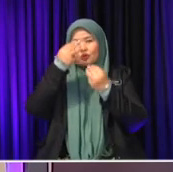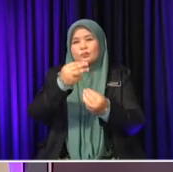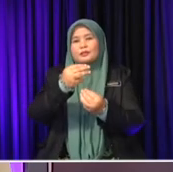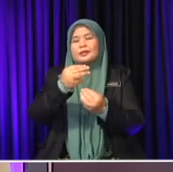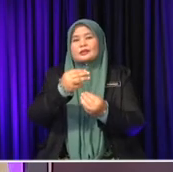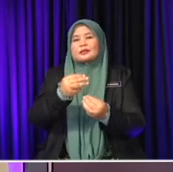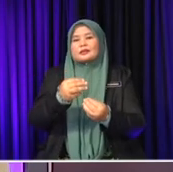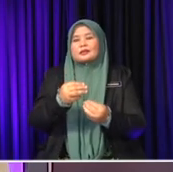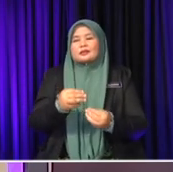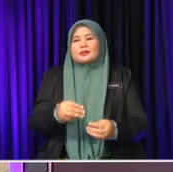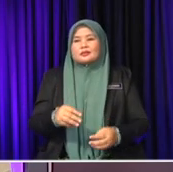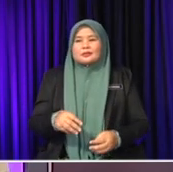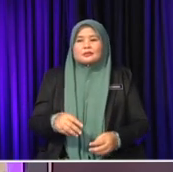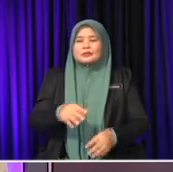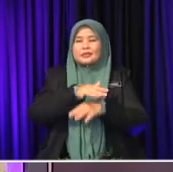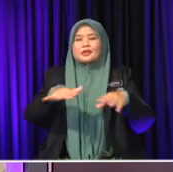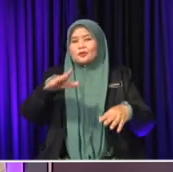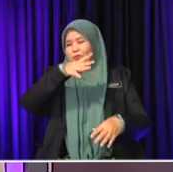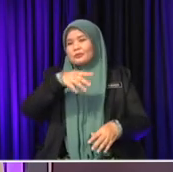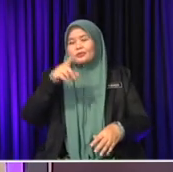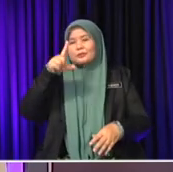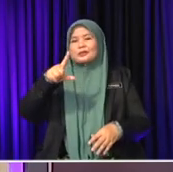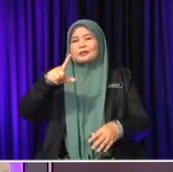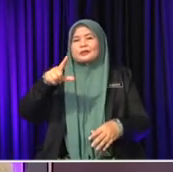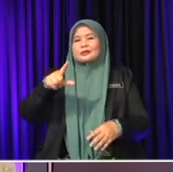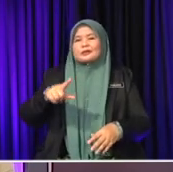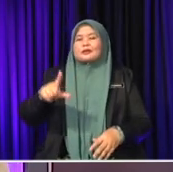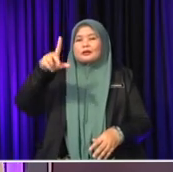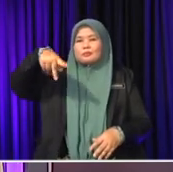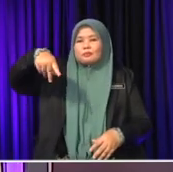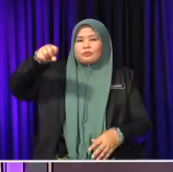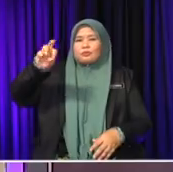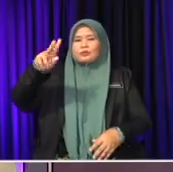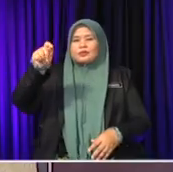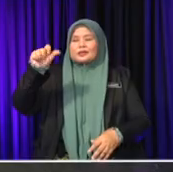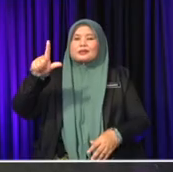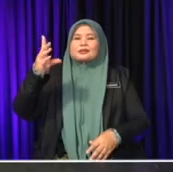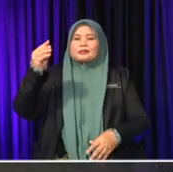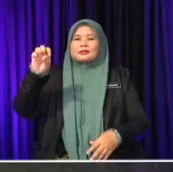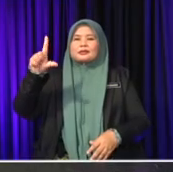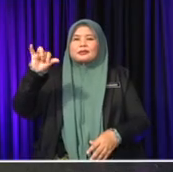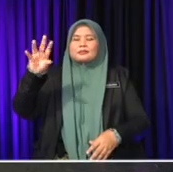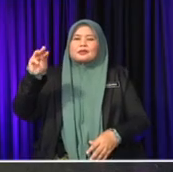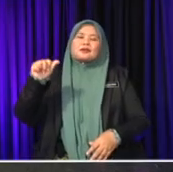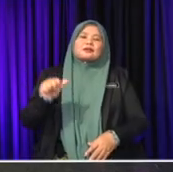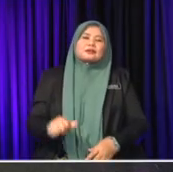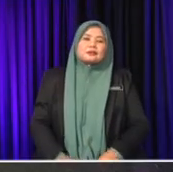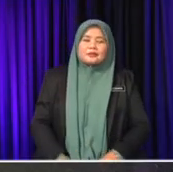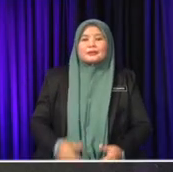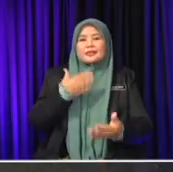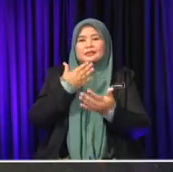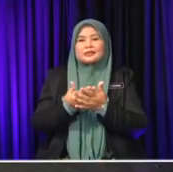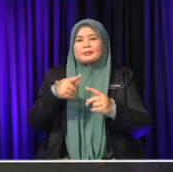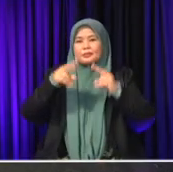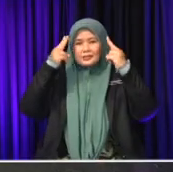pengukuhan dan pengayaan jangan lupa Silalahi Potel delima Oke Baik terima kasih sekali lagi kepada Ustadzah